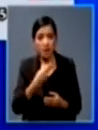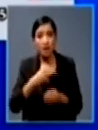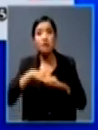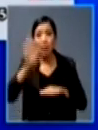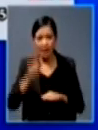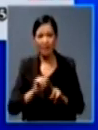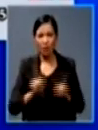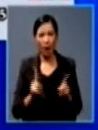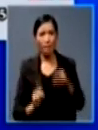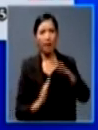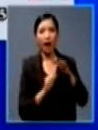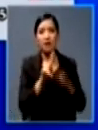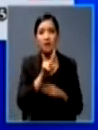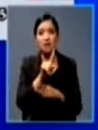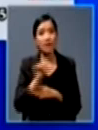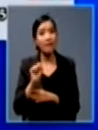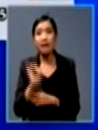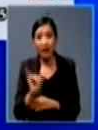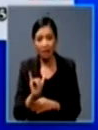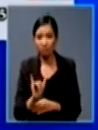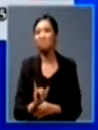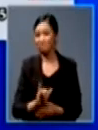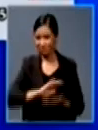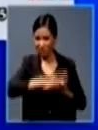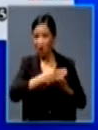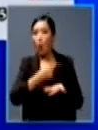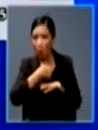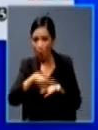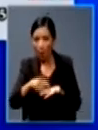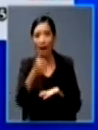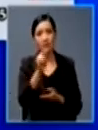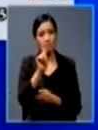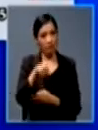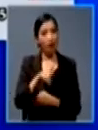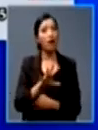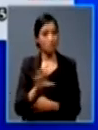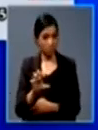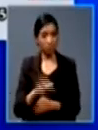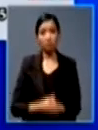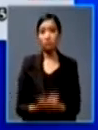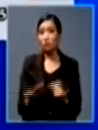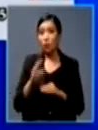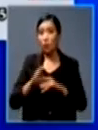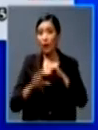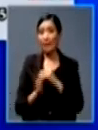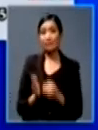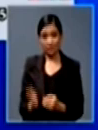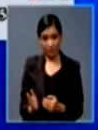เงินเข้าบัญชีให้1,500 บาทโดยรัฐบาลจัดให้ในโครงการนี้นะครับก็จะมีผู้ได้รับอานิสงส์น